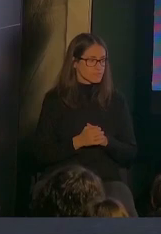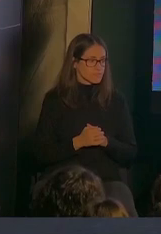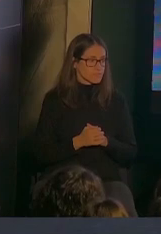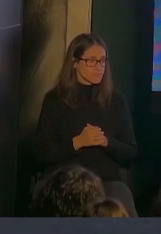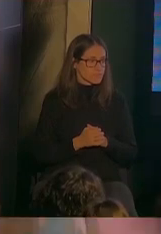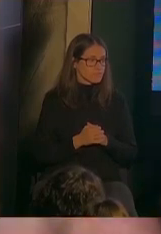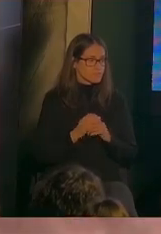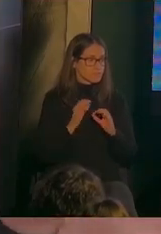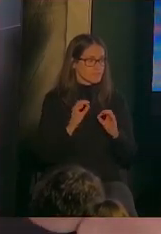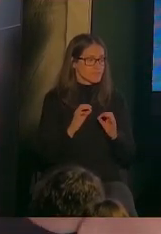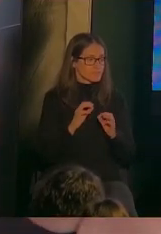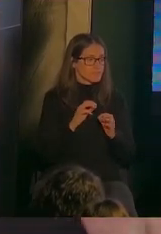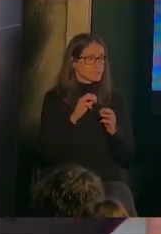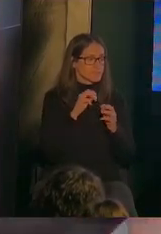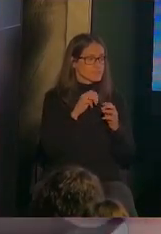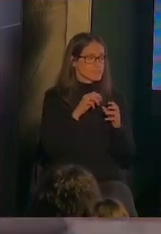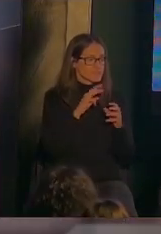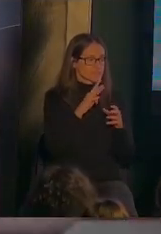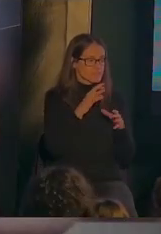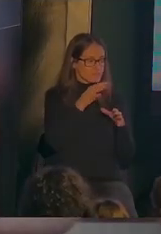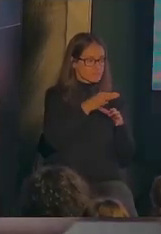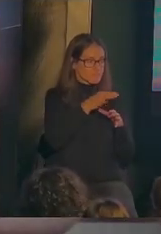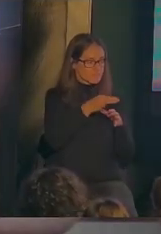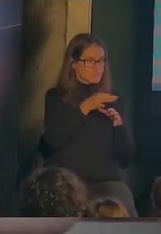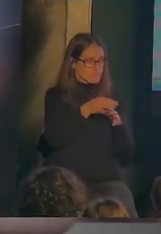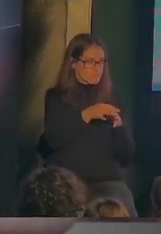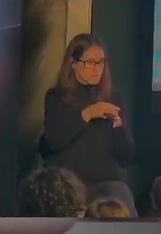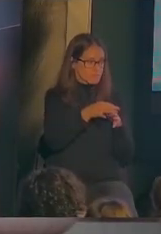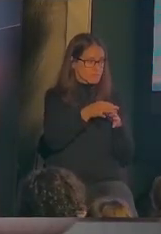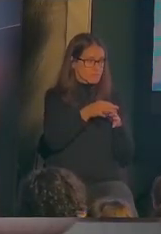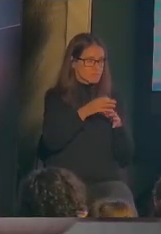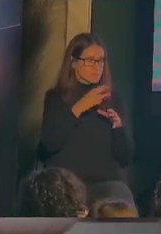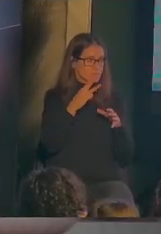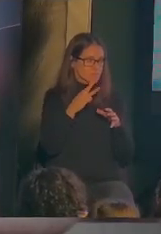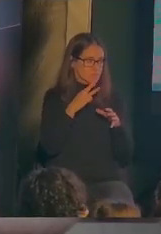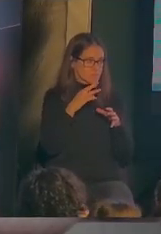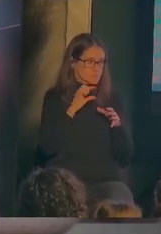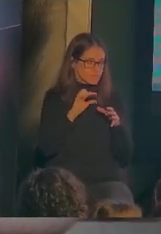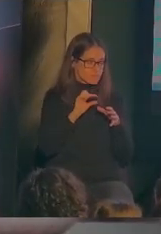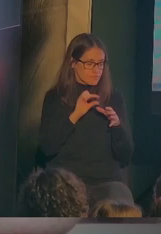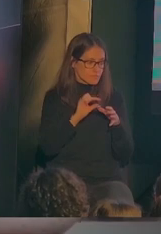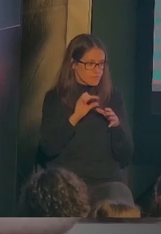Vale, posem 3 trossets de pa de pessic.